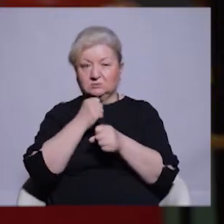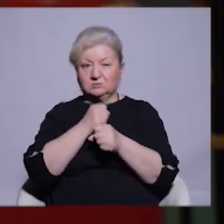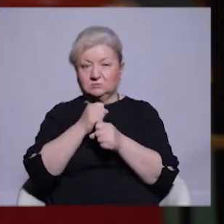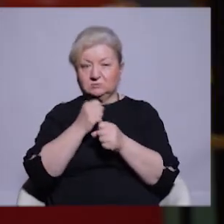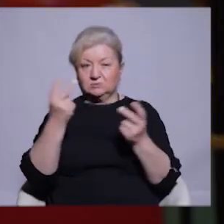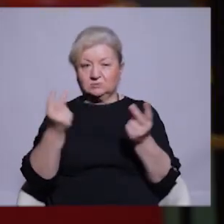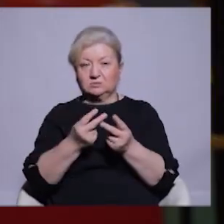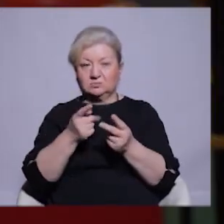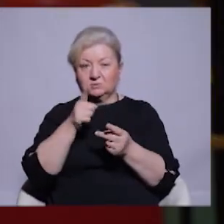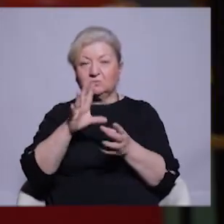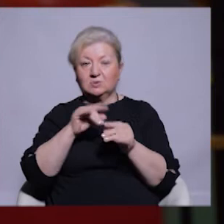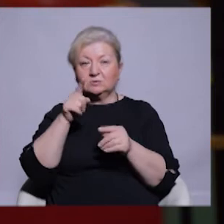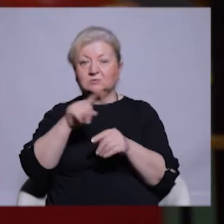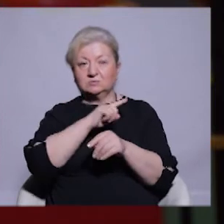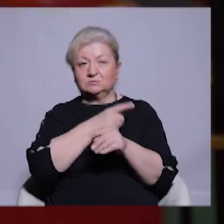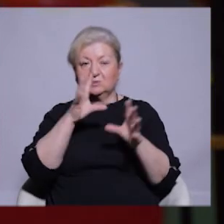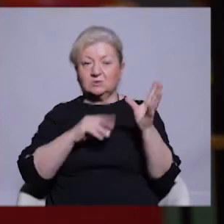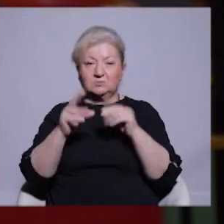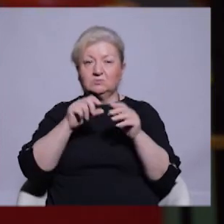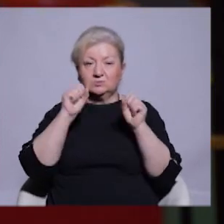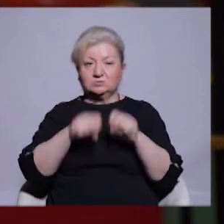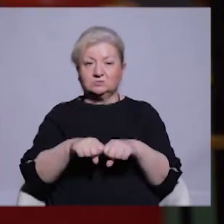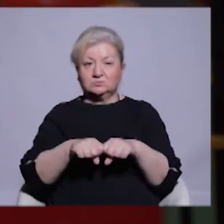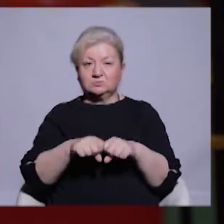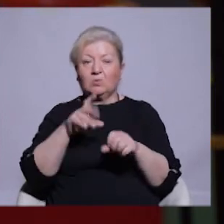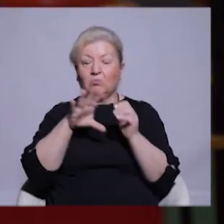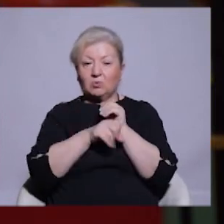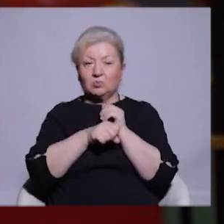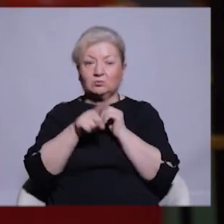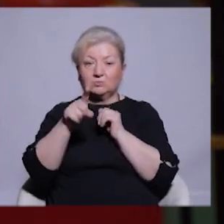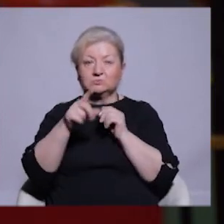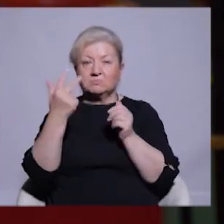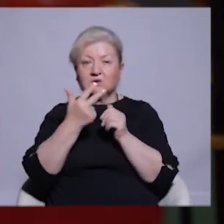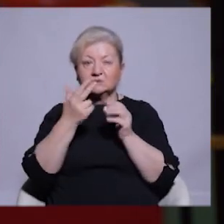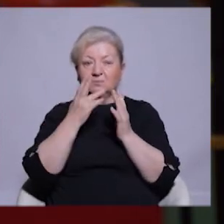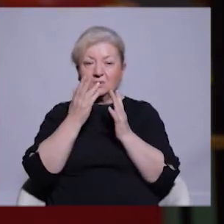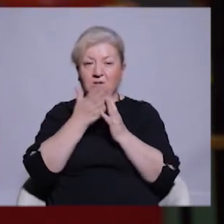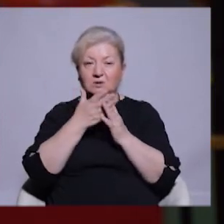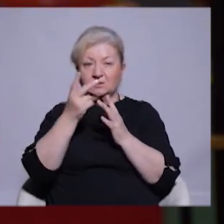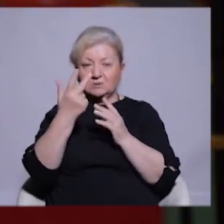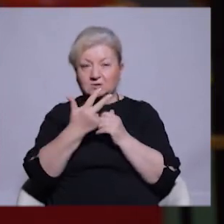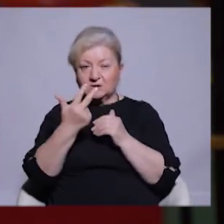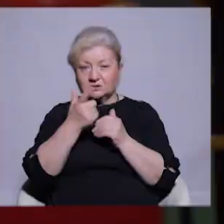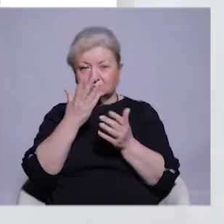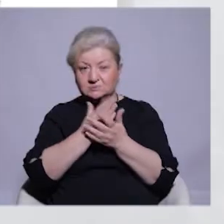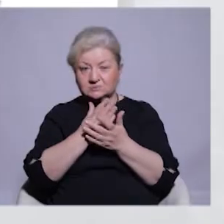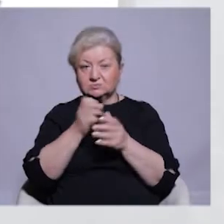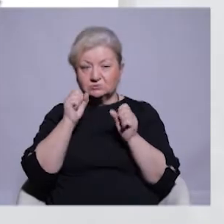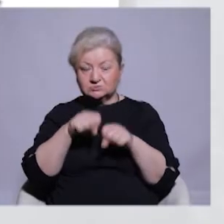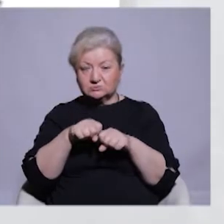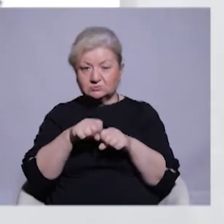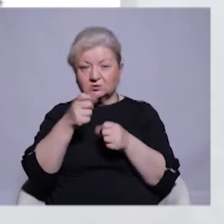ძალებსაც გათვალისწინების საშუალებასაც გვაძლევს. და ბოლოს მესამე ნაწილი ამ ამოცანის, ჩვენ